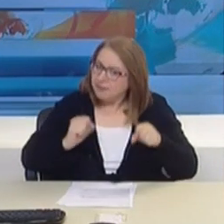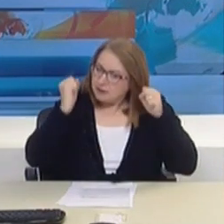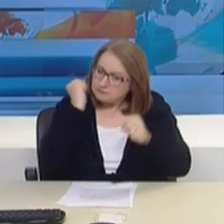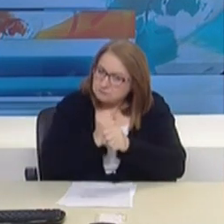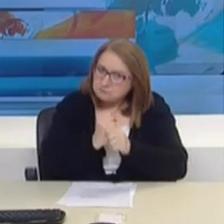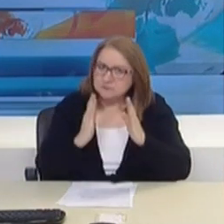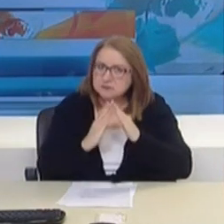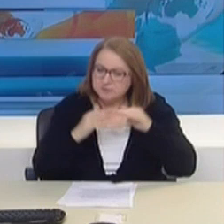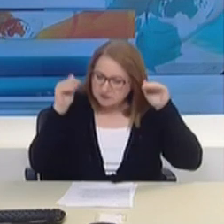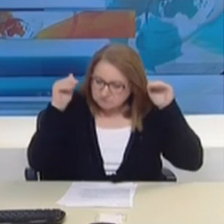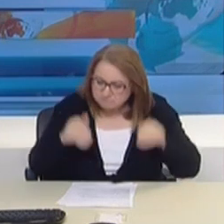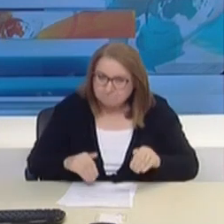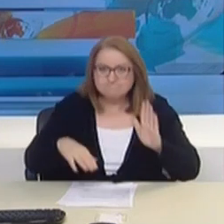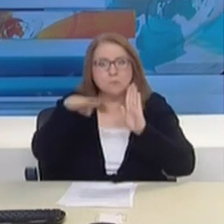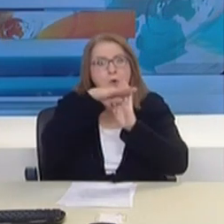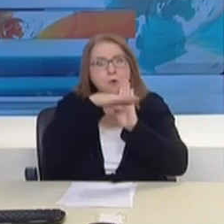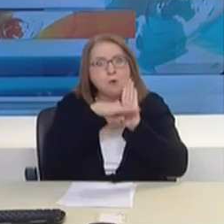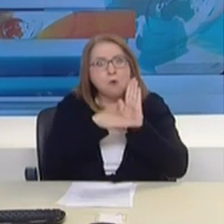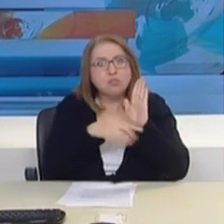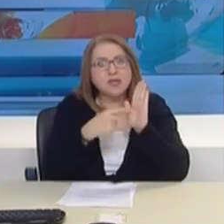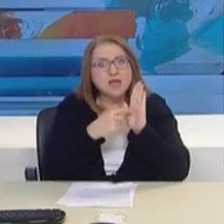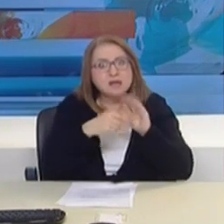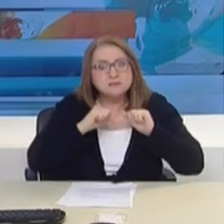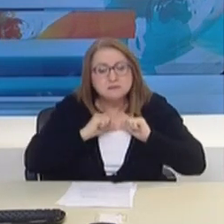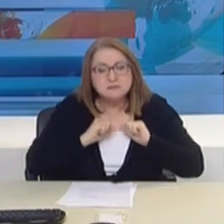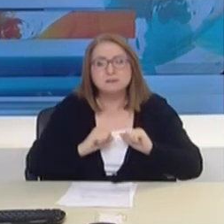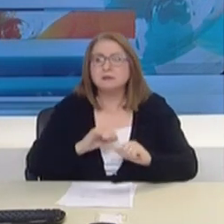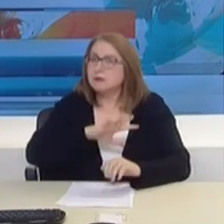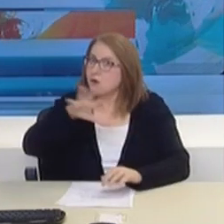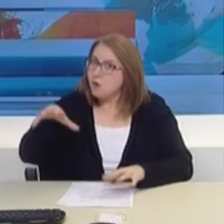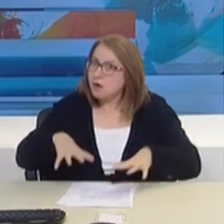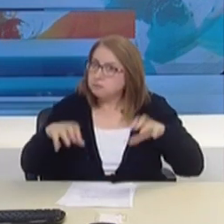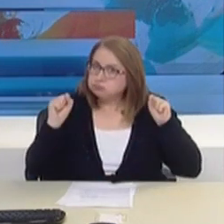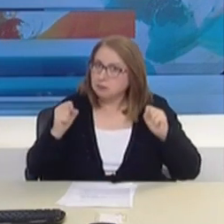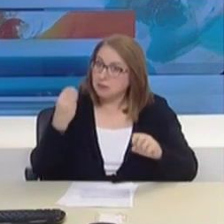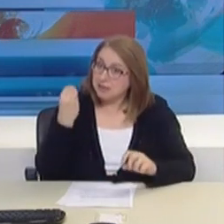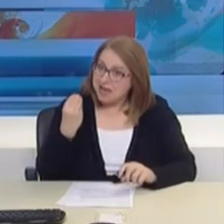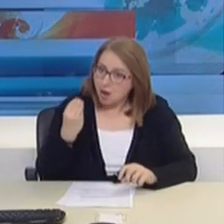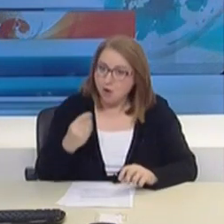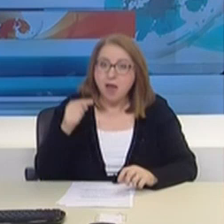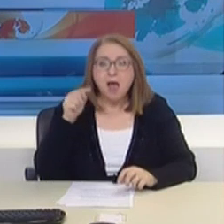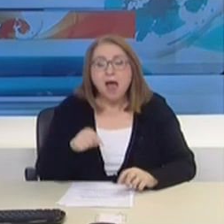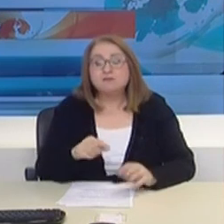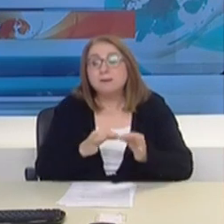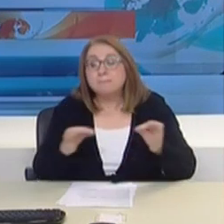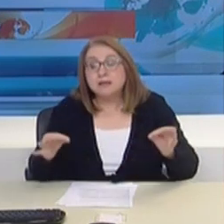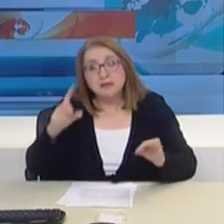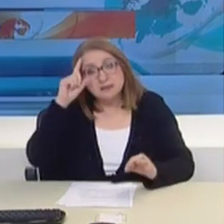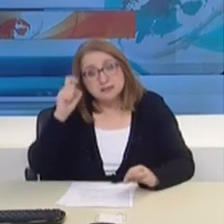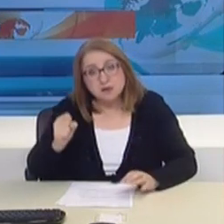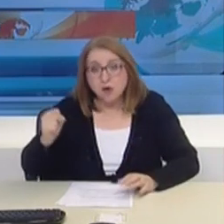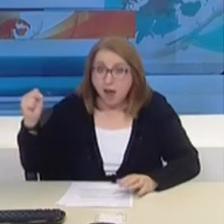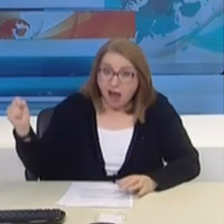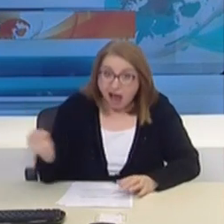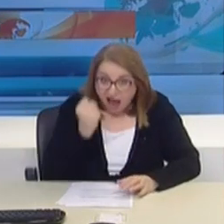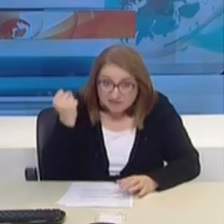απόφασης και ακολουθεί τις οδηγίες. Πρέπει να είναι ξεκάθαρο ότι τα συγκεκριμένα μέτρα και ο έλεγχός τους, όσο πιο αυστηρά είναι, τόσο